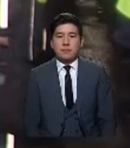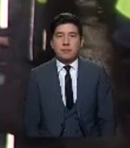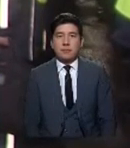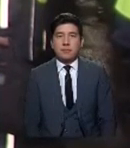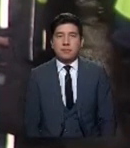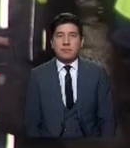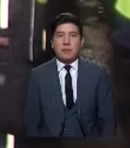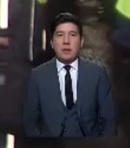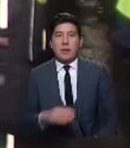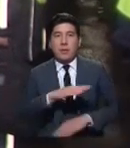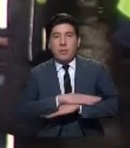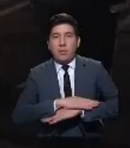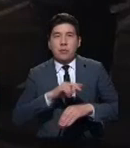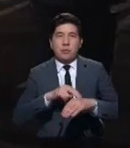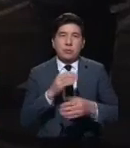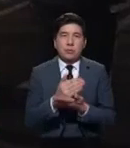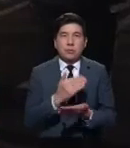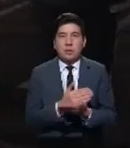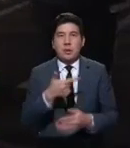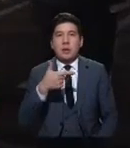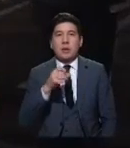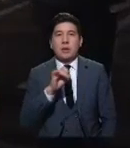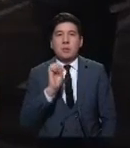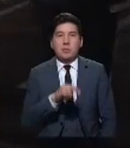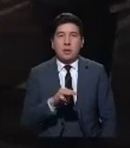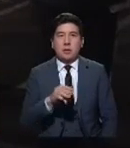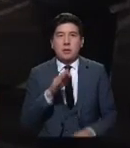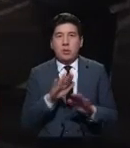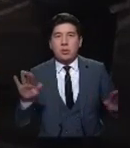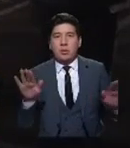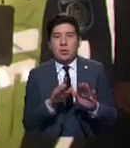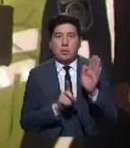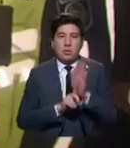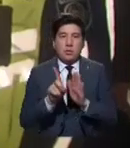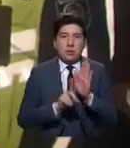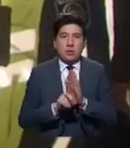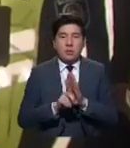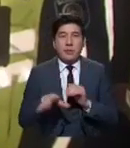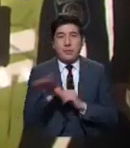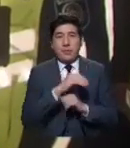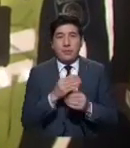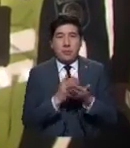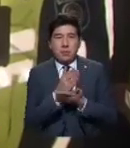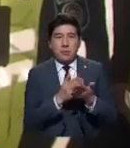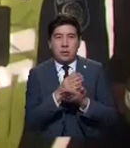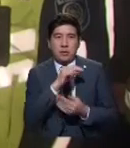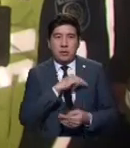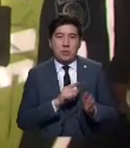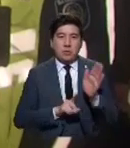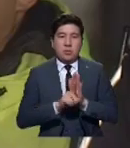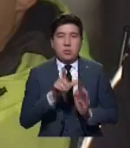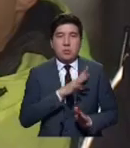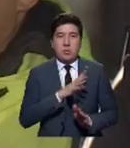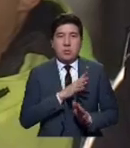Тәртіп сақшыларының жұмыс күні әнұранмен басталды. Әрбір маман өзіне жүктелген тапсырманы алып, таңмен таласа қызметтеріне кірісті. Күннің борап тұрғанына